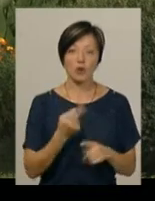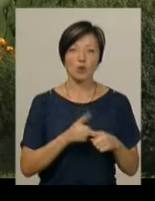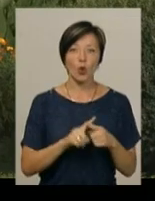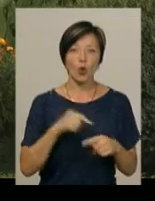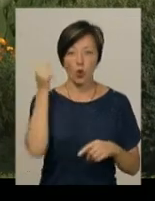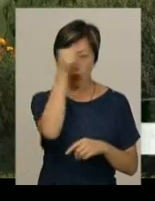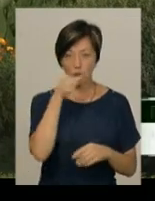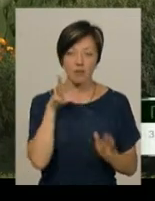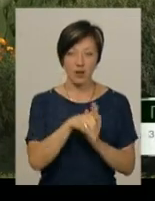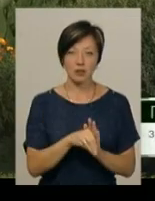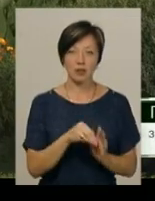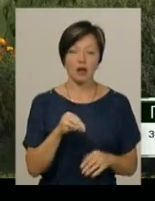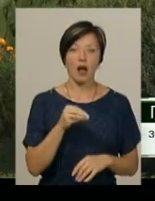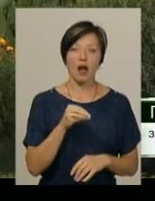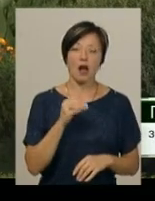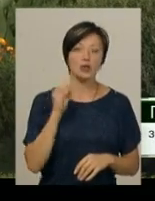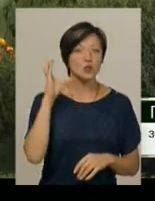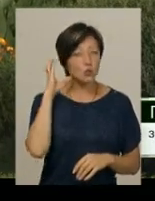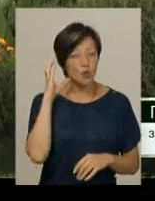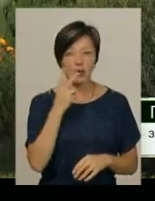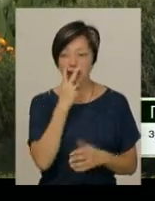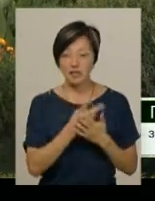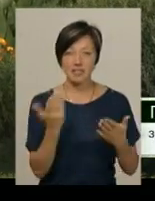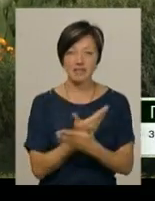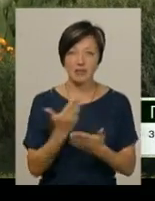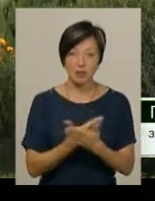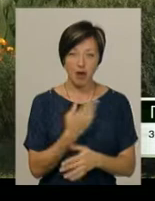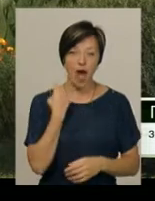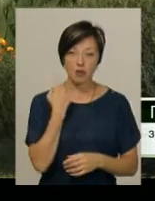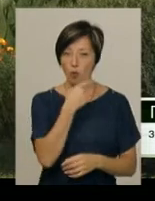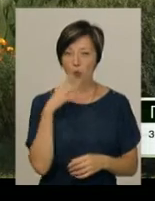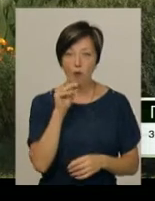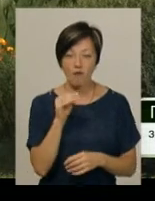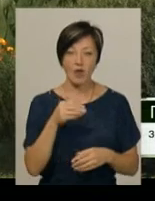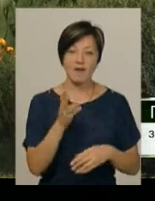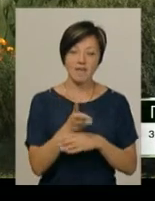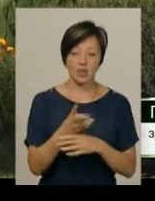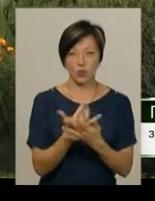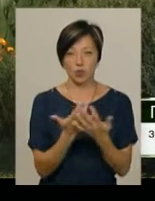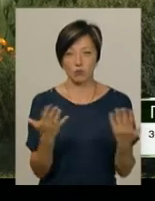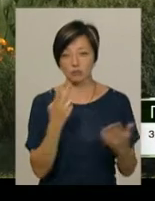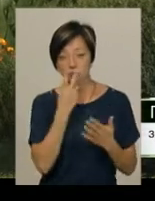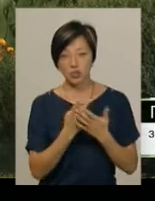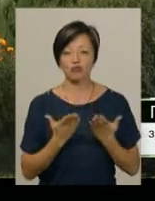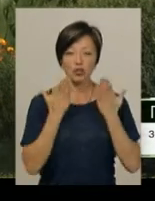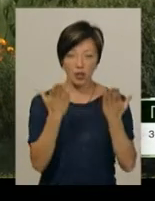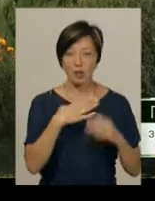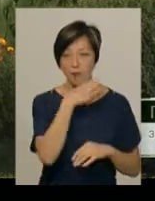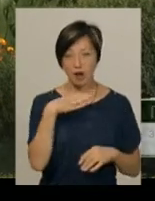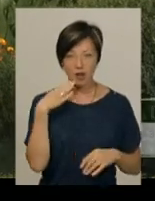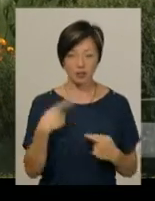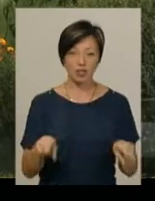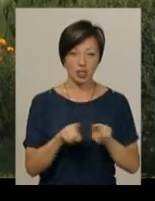аудіювання введено, я багато слухала, багато дивилася фільмів англійською чи там відео, читала багато